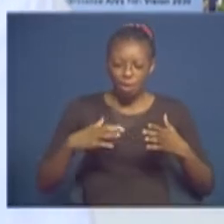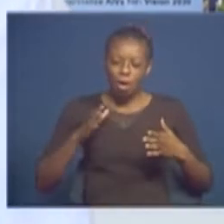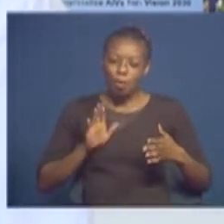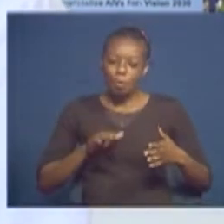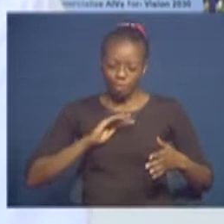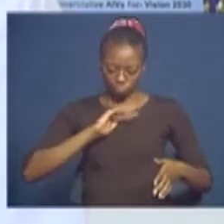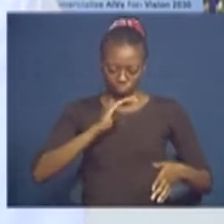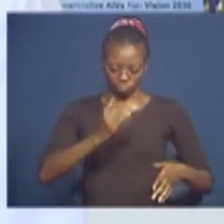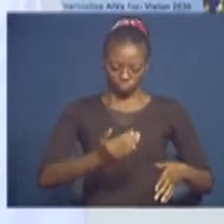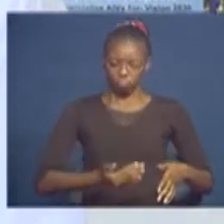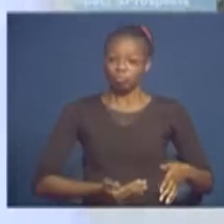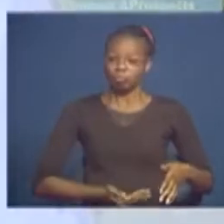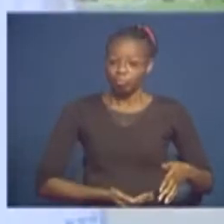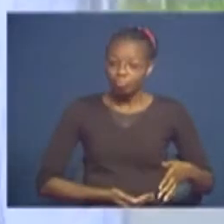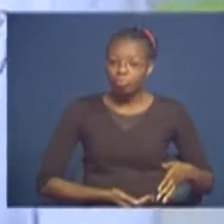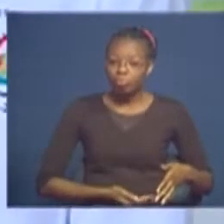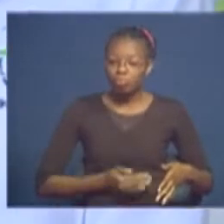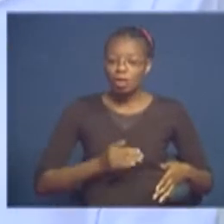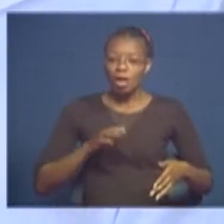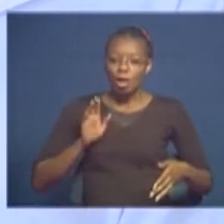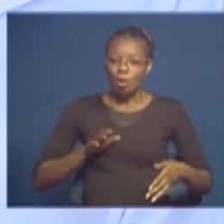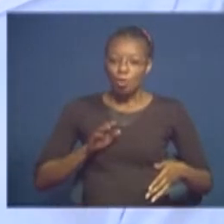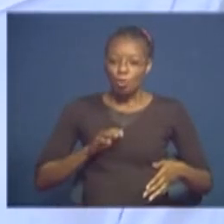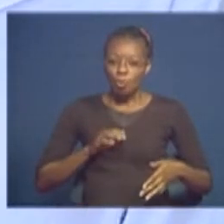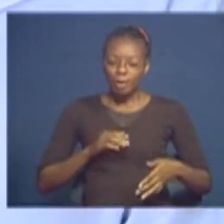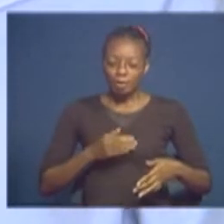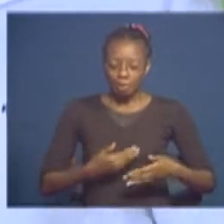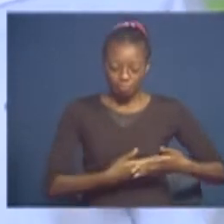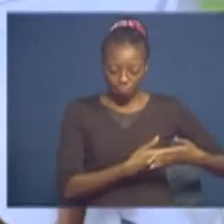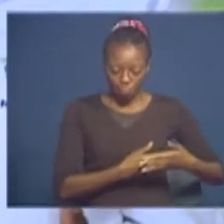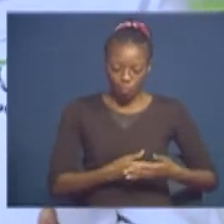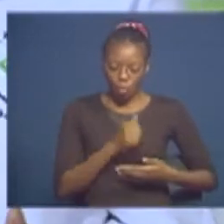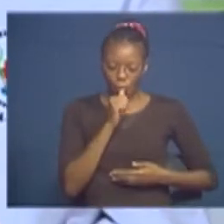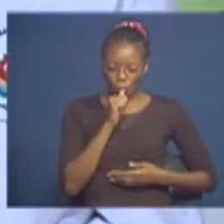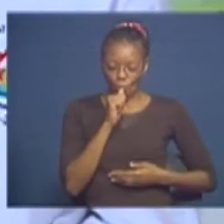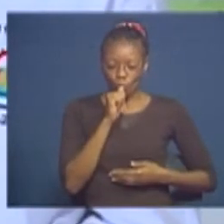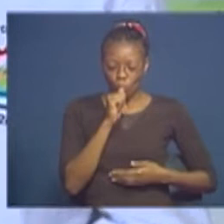na hata wazee na watu wote. Haswa hizi mboga ziko na